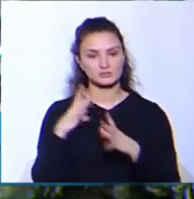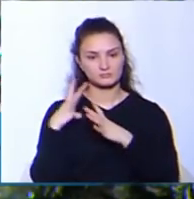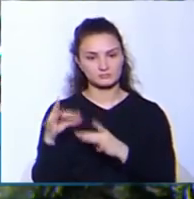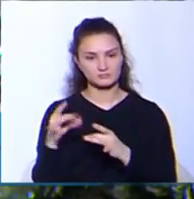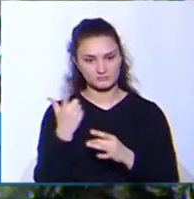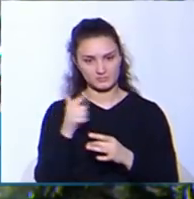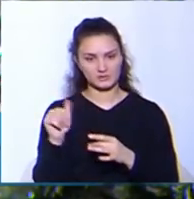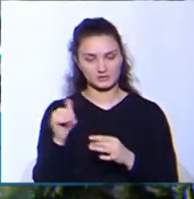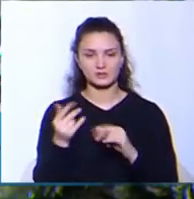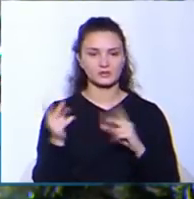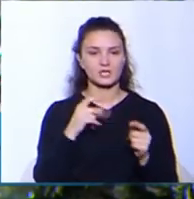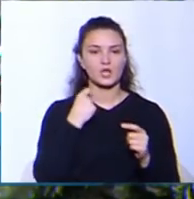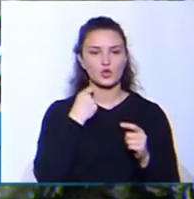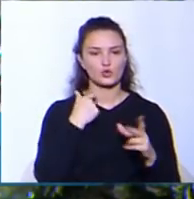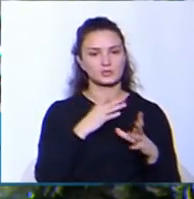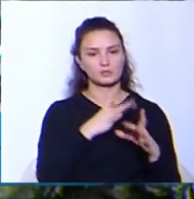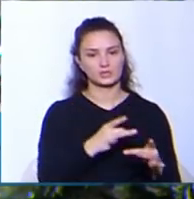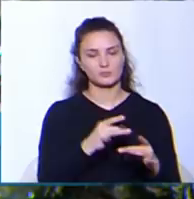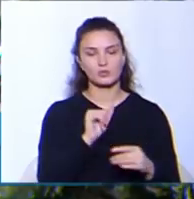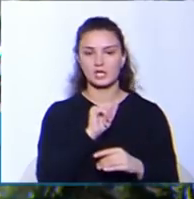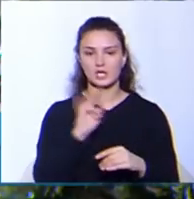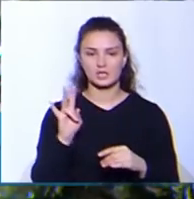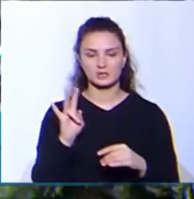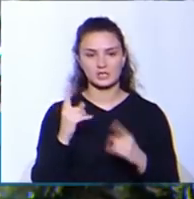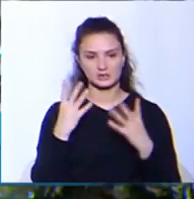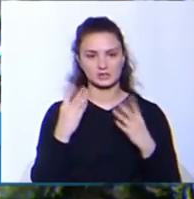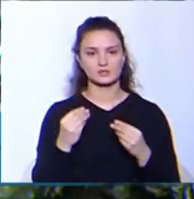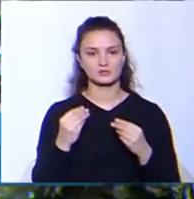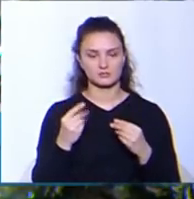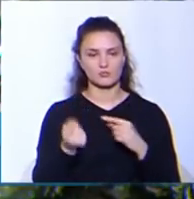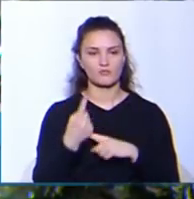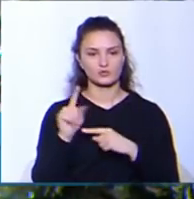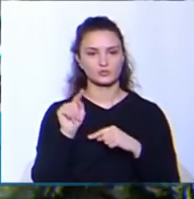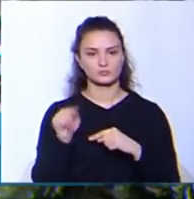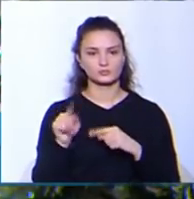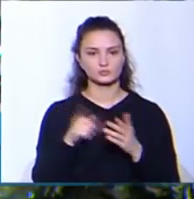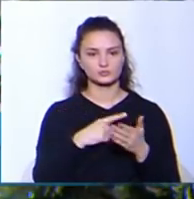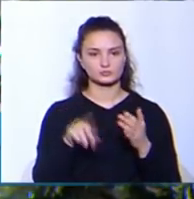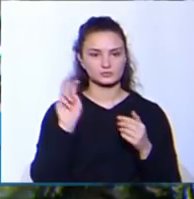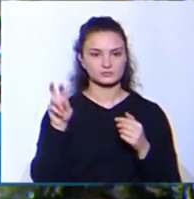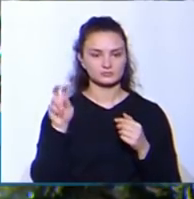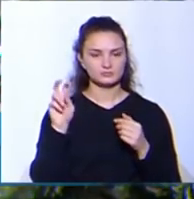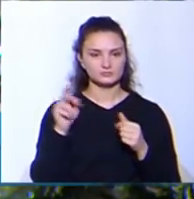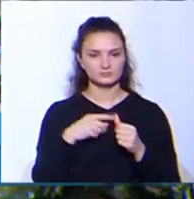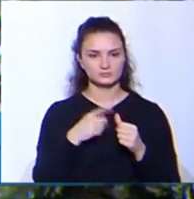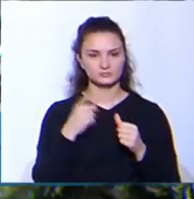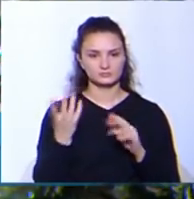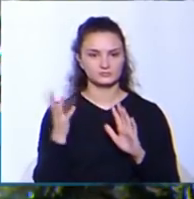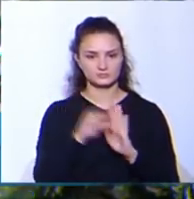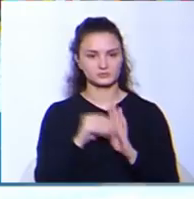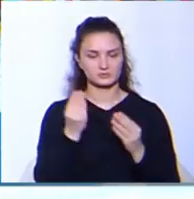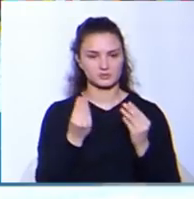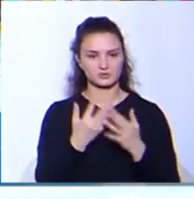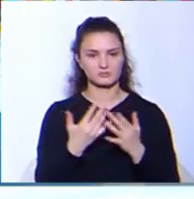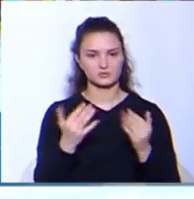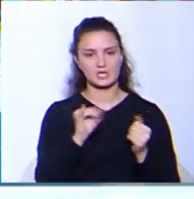ნივთიერებებზე დამოკიდებული, ხდეს ალკოდამოკიდებული, ან ერთჩვენიერ დღეს აღმოვაჩინოთ, რომ ის დადის ტოტალიზატორში და არის ჩართული აზარტულ